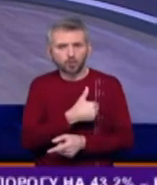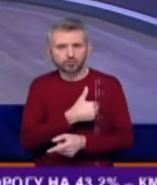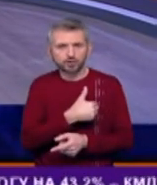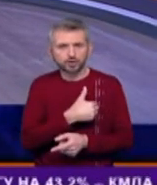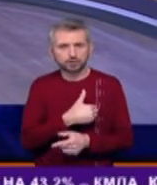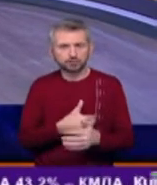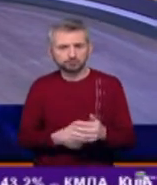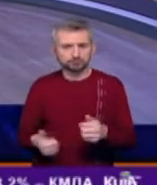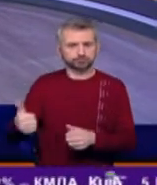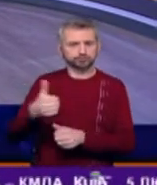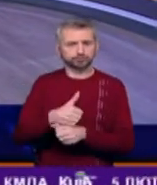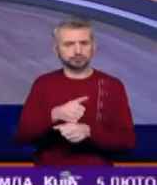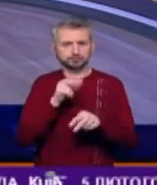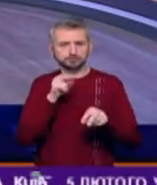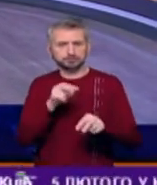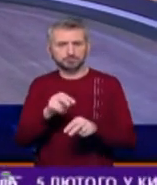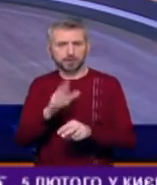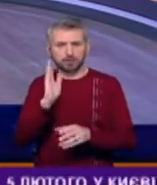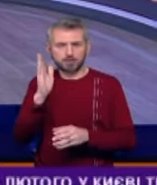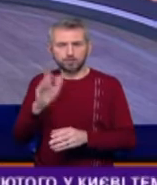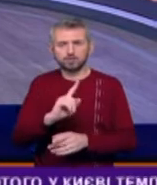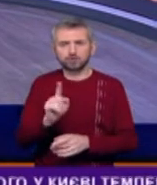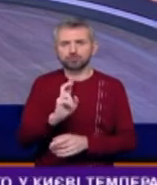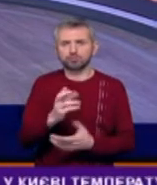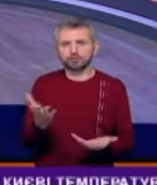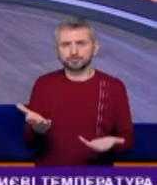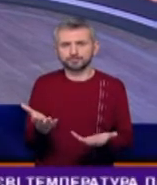процесом на майбутнє, я не знаю, для того, щоб, ну...